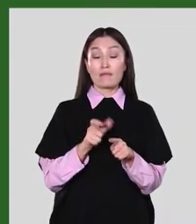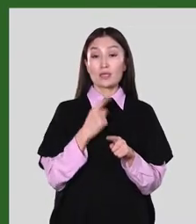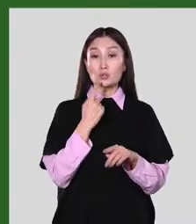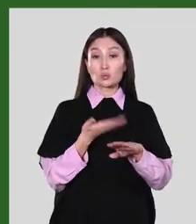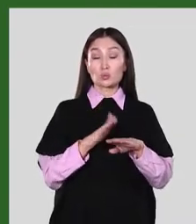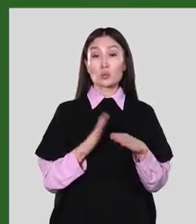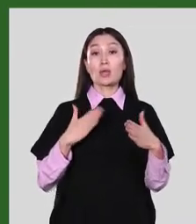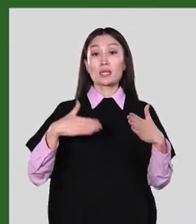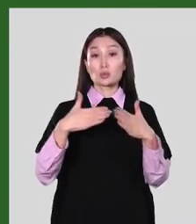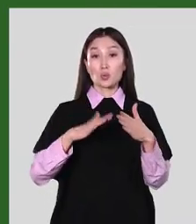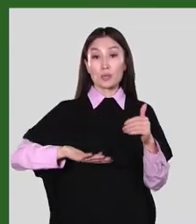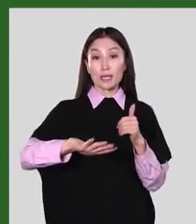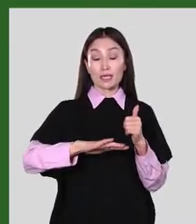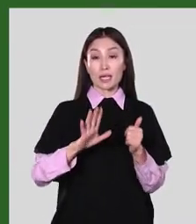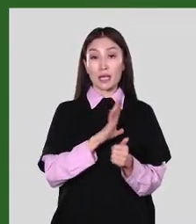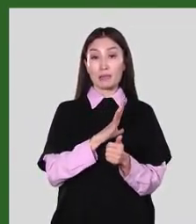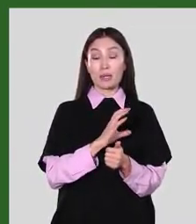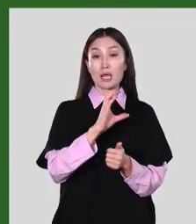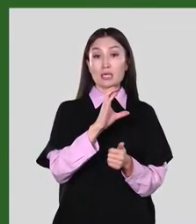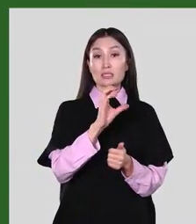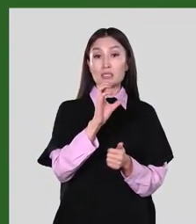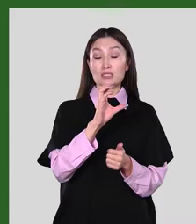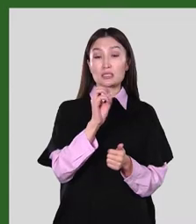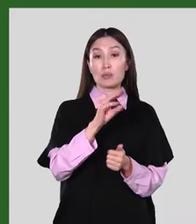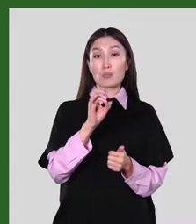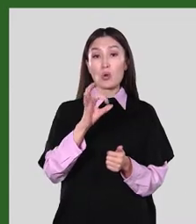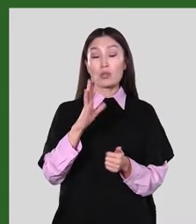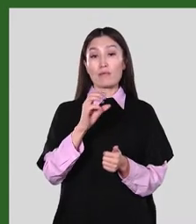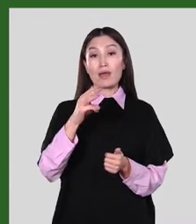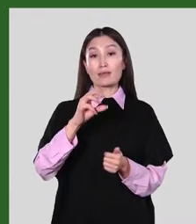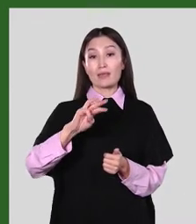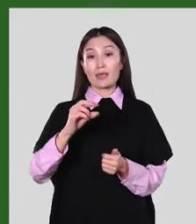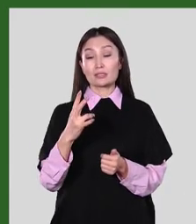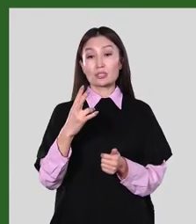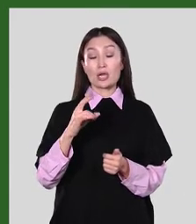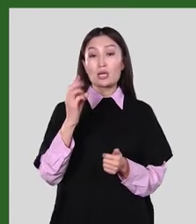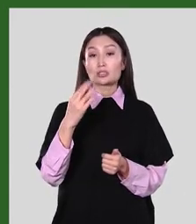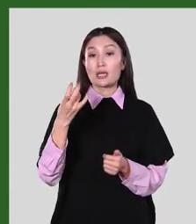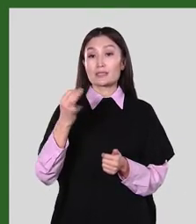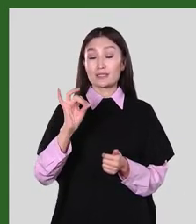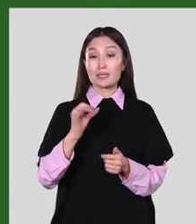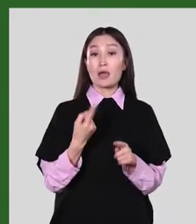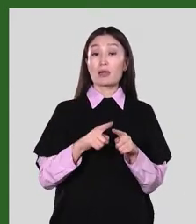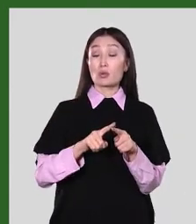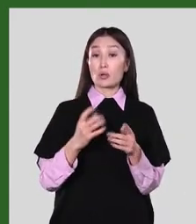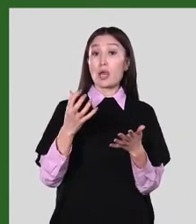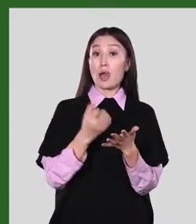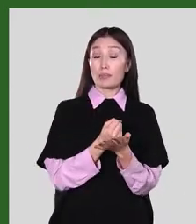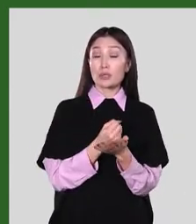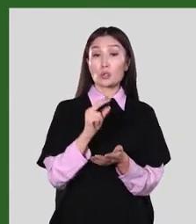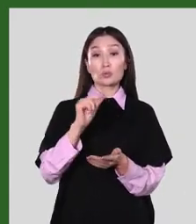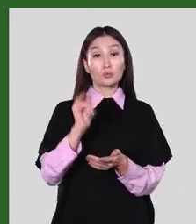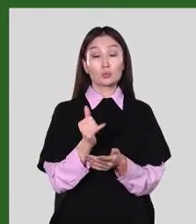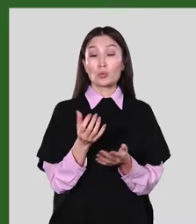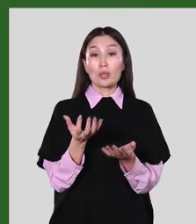труднодоступные края был семенов-тян-шанский который определил что река чу